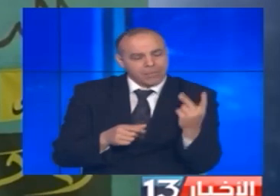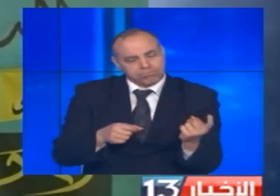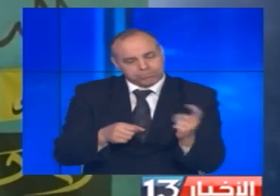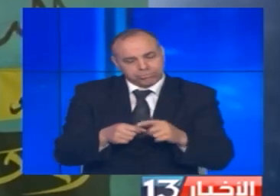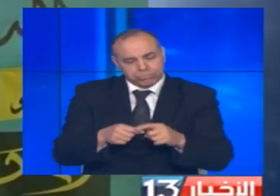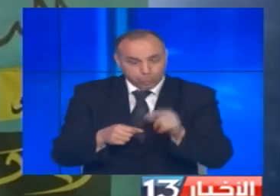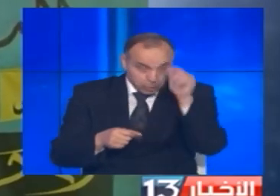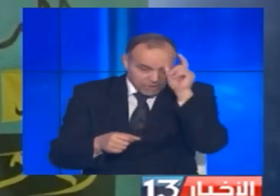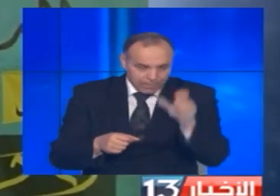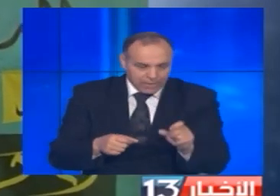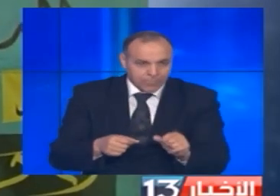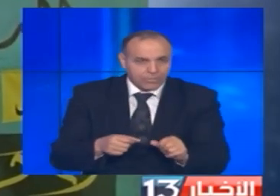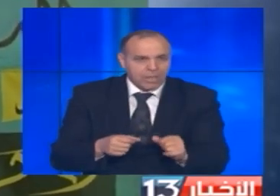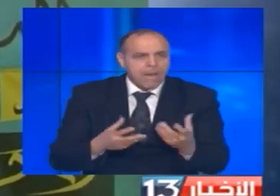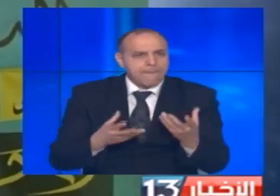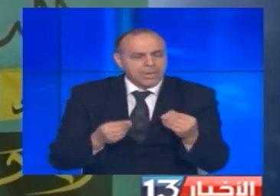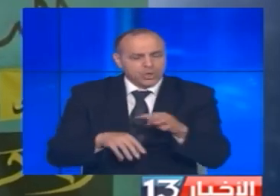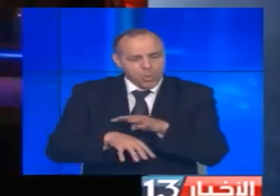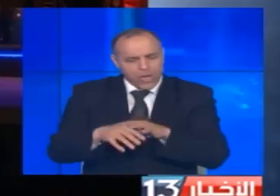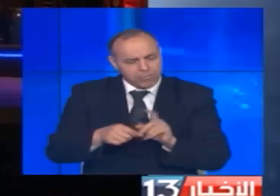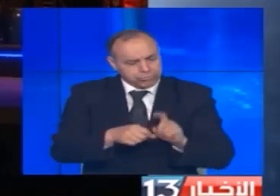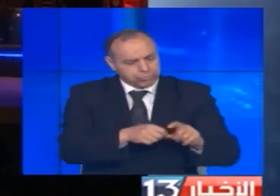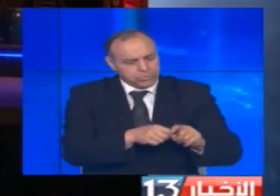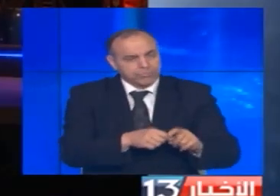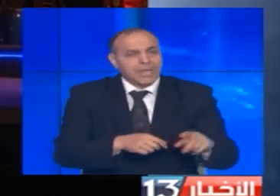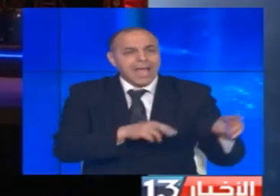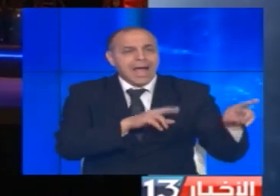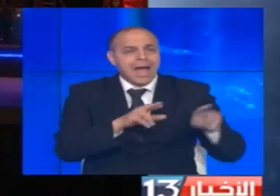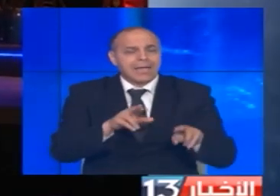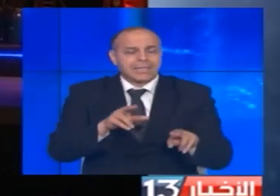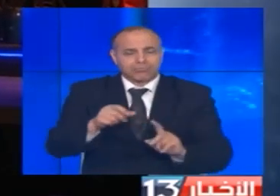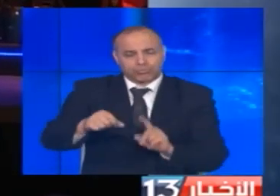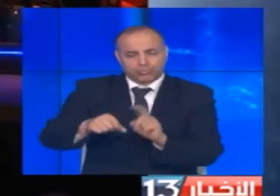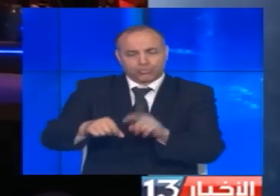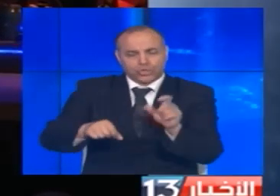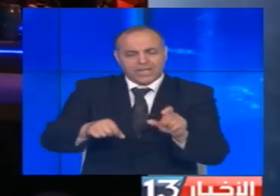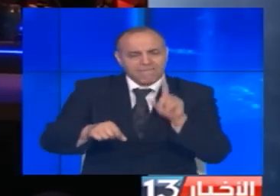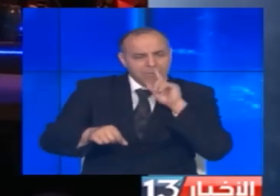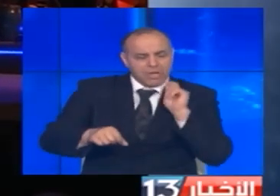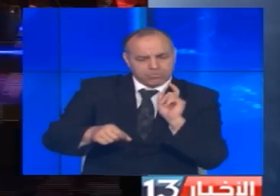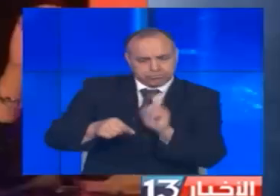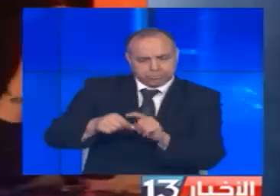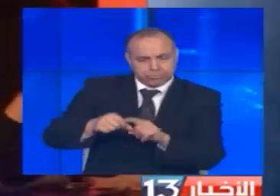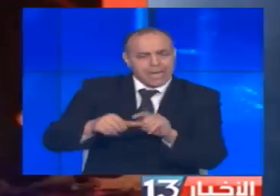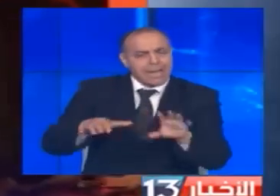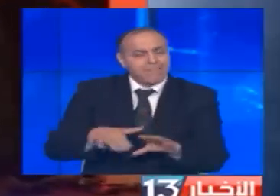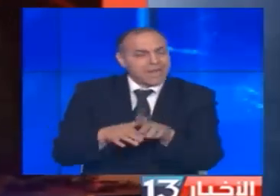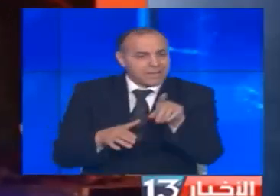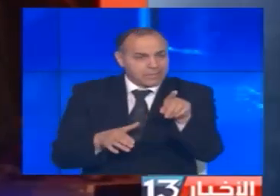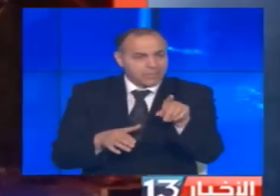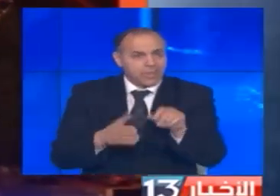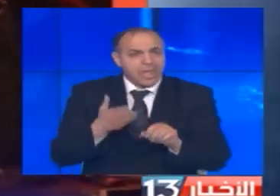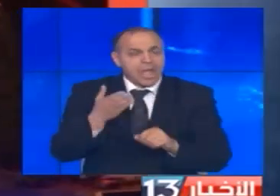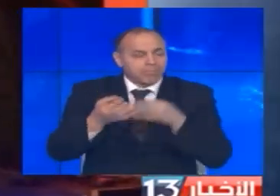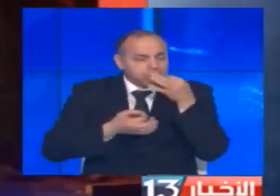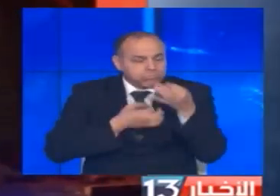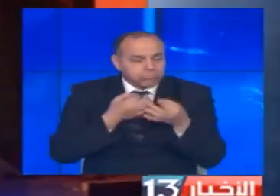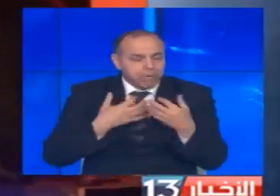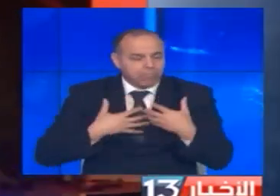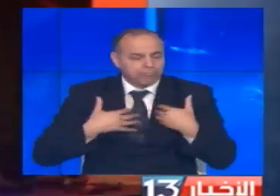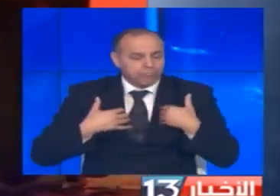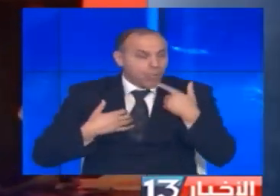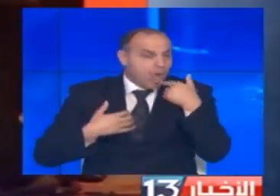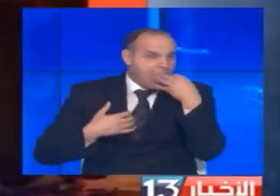بالجمهورية التونسية من العديد من الولايات. عدد من المشاركين والمشاركات في هذا المهرجان عبروا عن